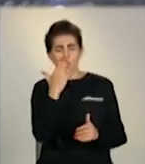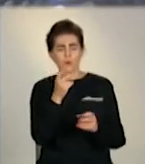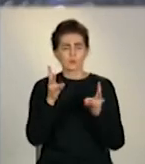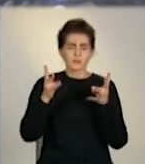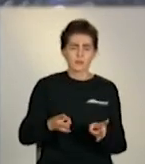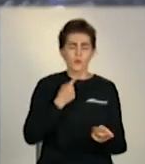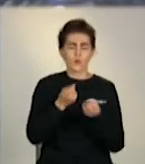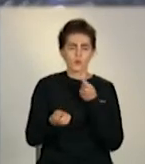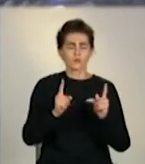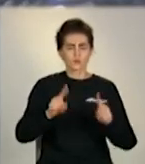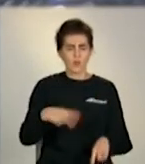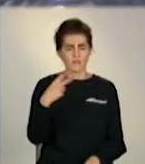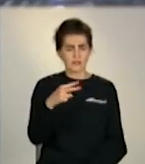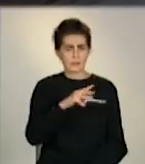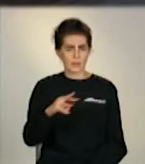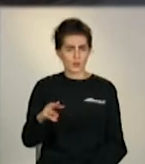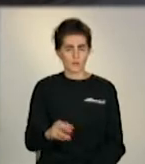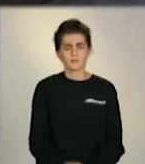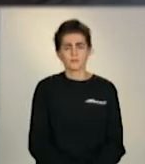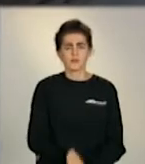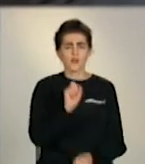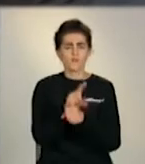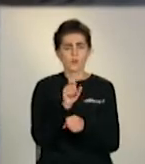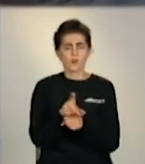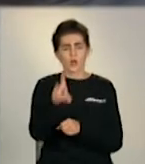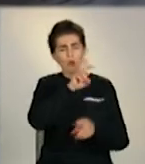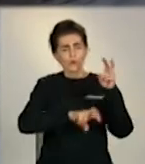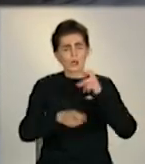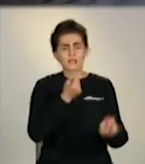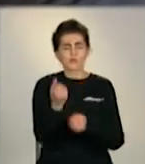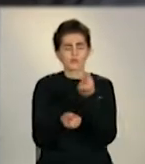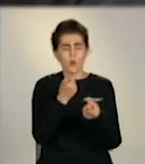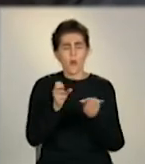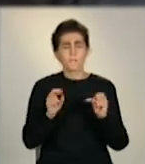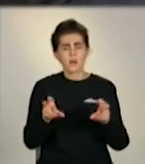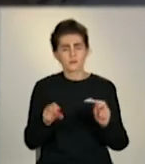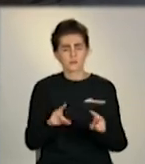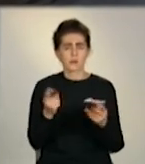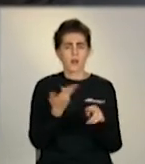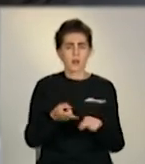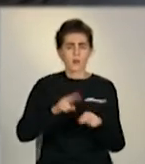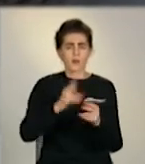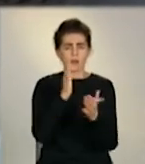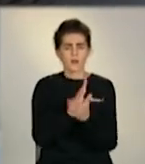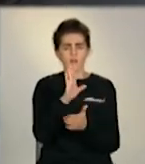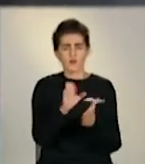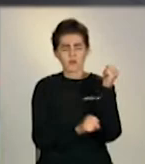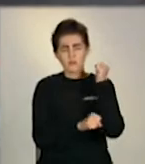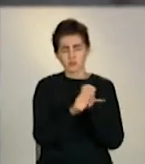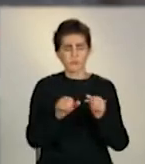за 20 хвилин. Завдання було визначити источники опасності, які присутствують на віддільно взятому робочому